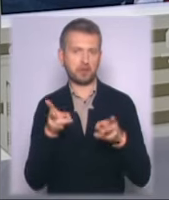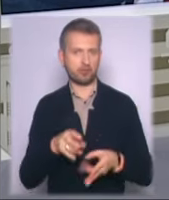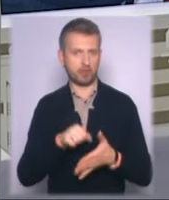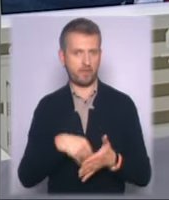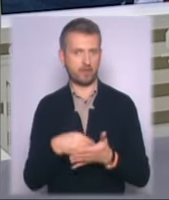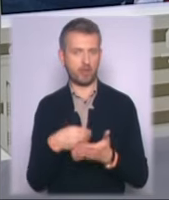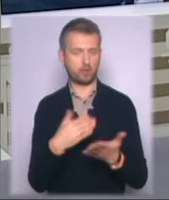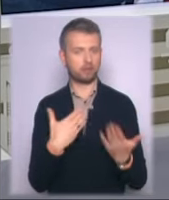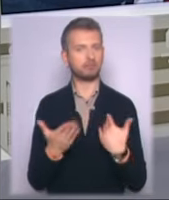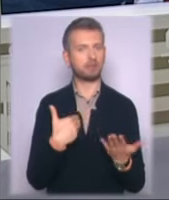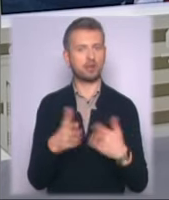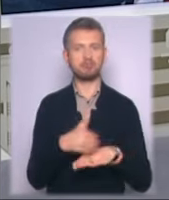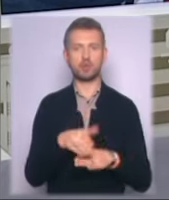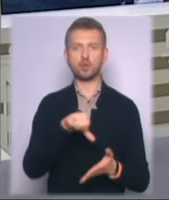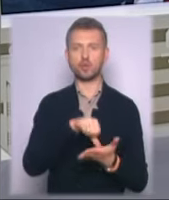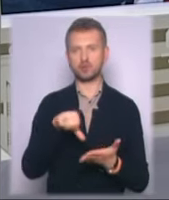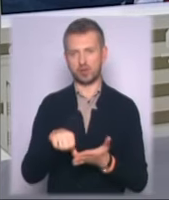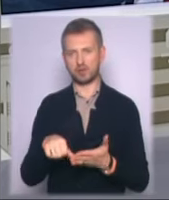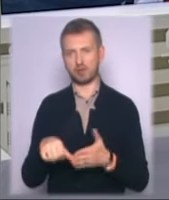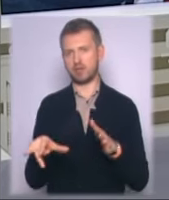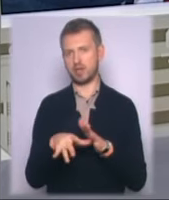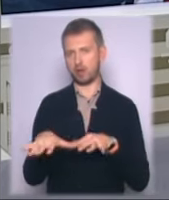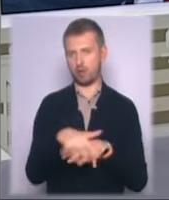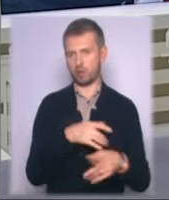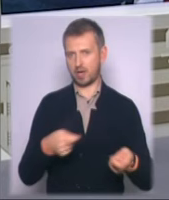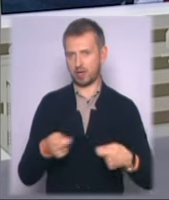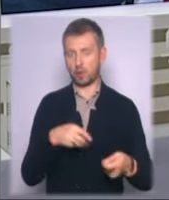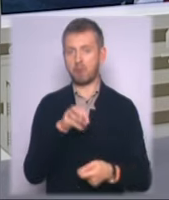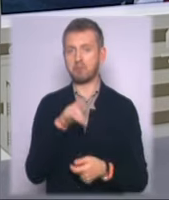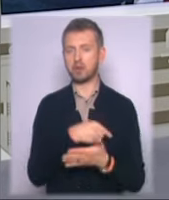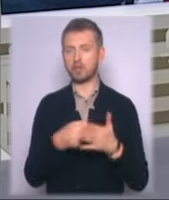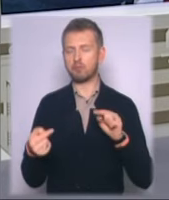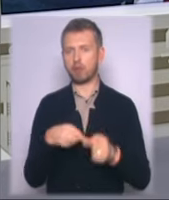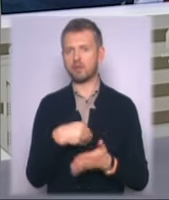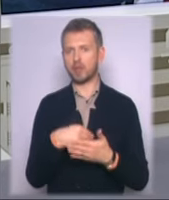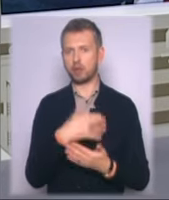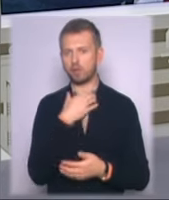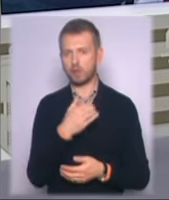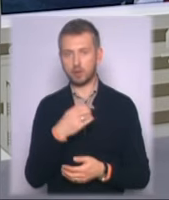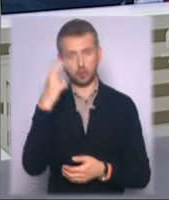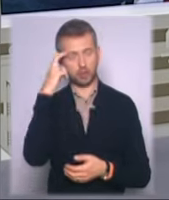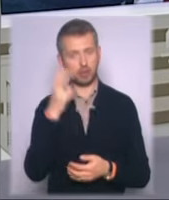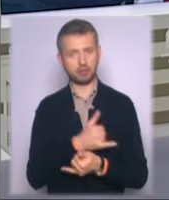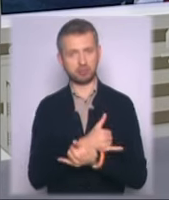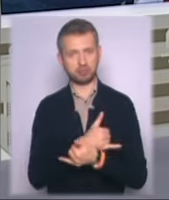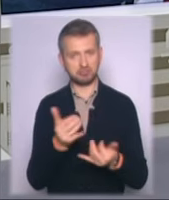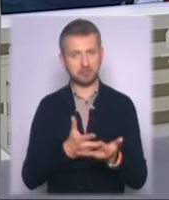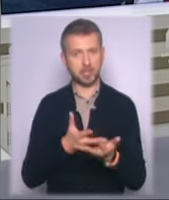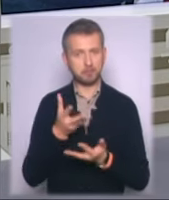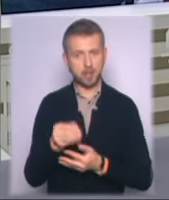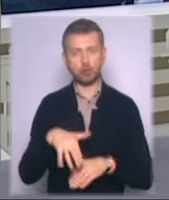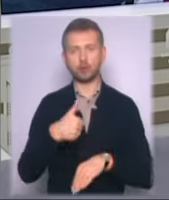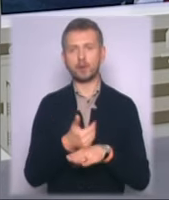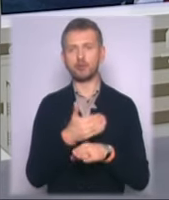фінансових взаємин між учасниками енергоринку. Мер наголосив, що попри фінансову кризу Києву вдалося забезпечити сплату основної